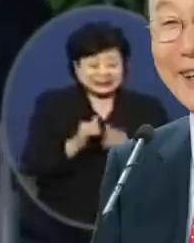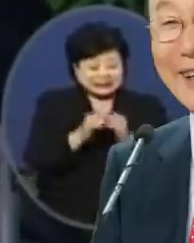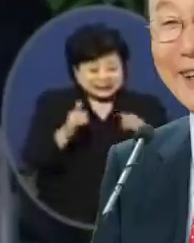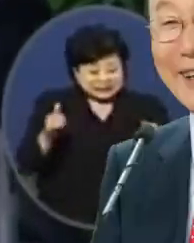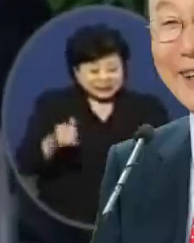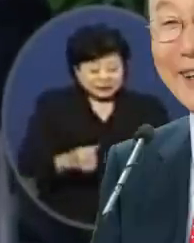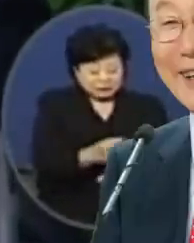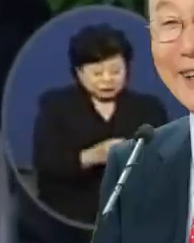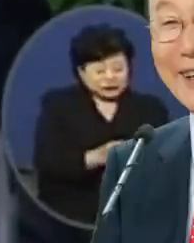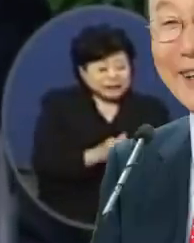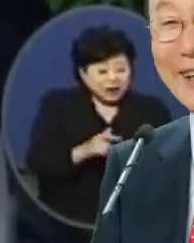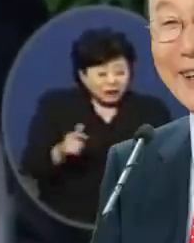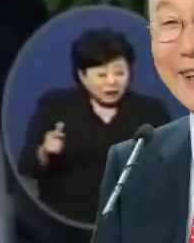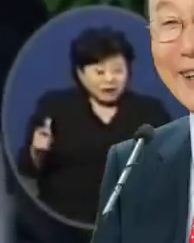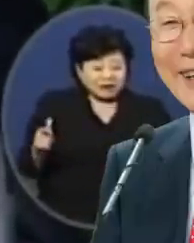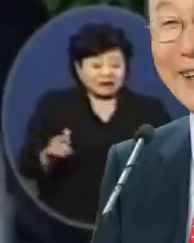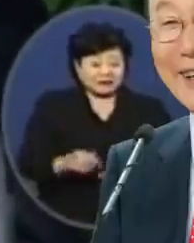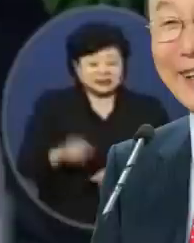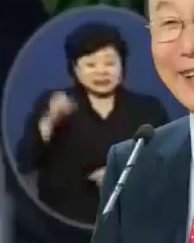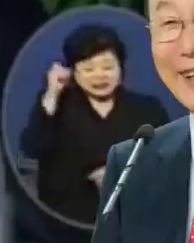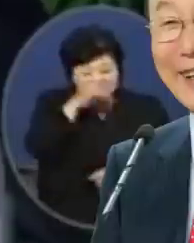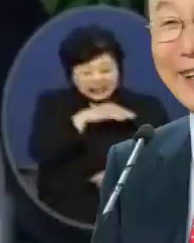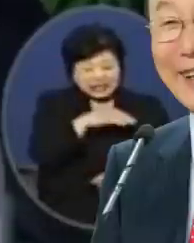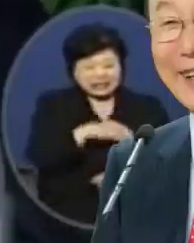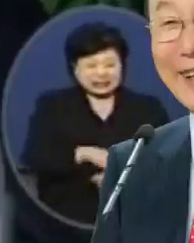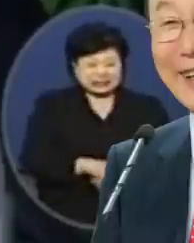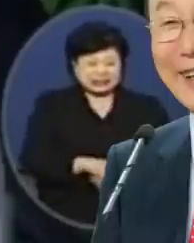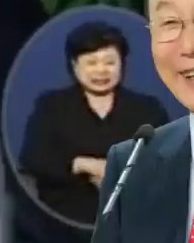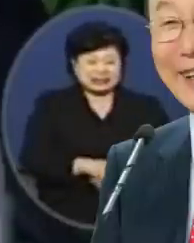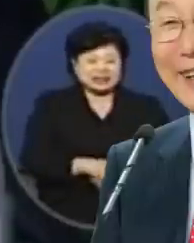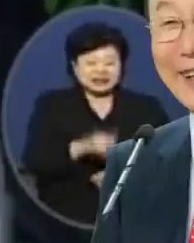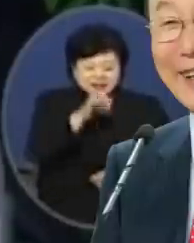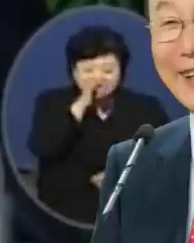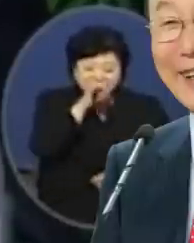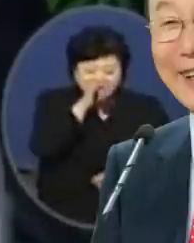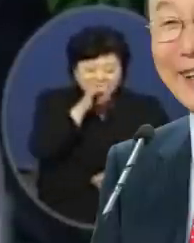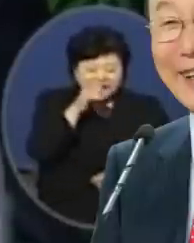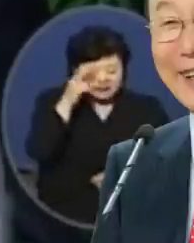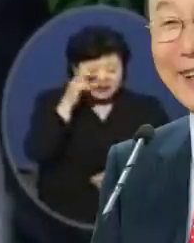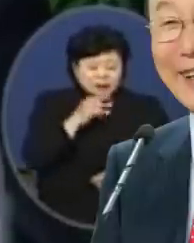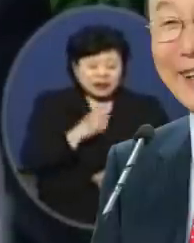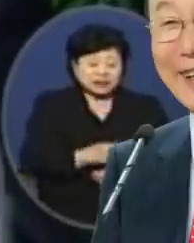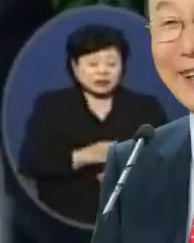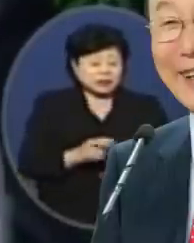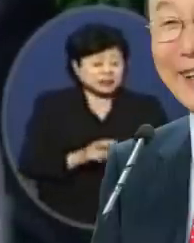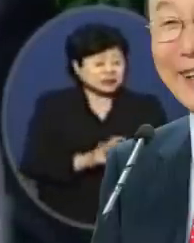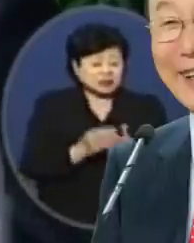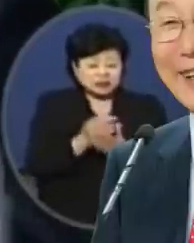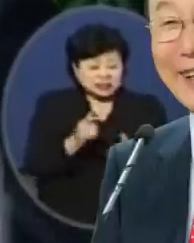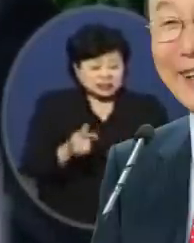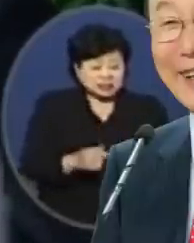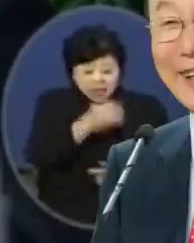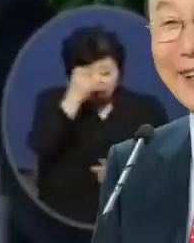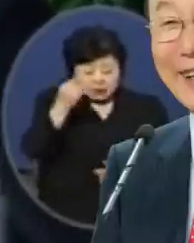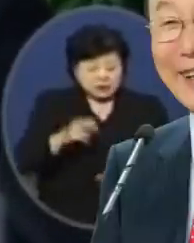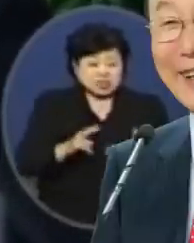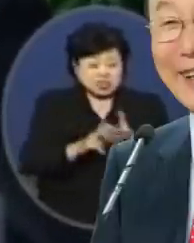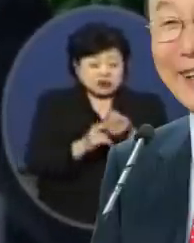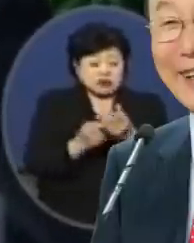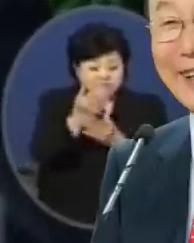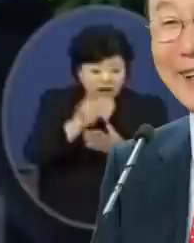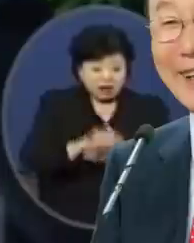사람들이 묶지 아니하고 그저 이런 것도 있는구나 하고 생각만 하고 지나가기 때문에 기적이 안 일어난대. 할머니 집에는 기적이